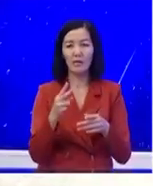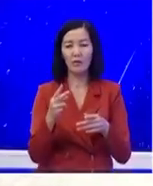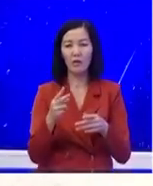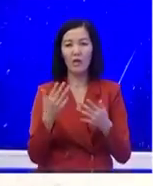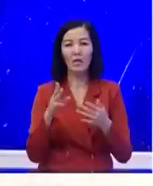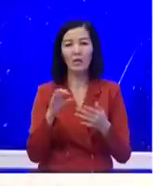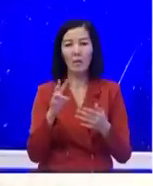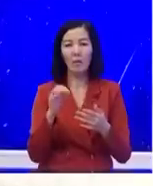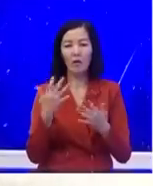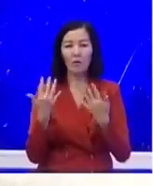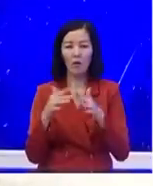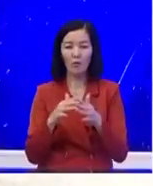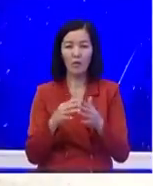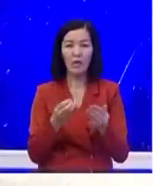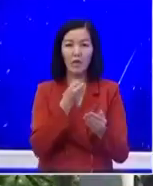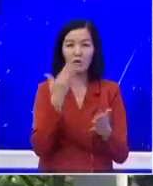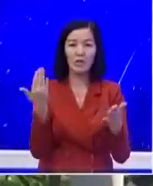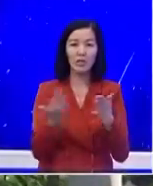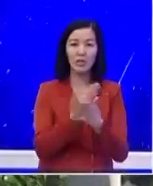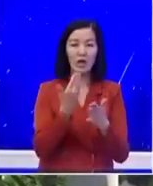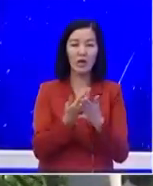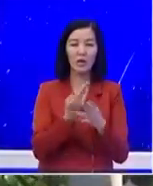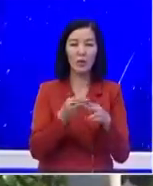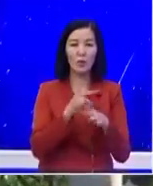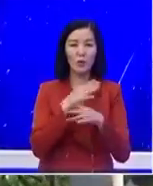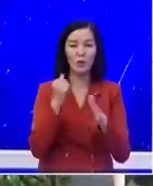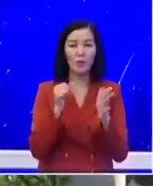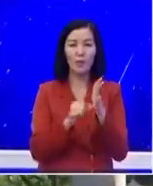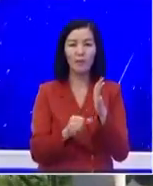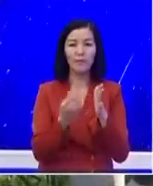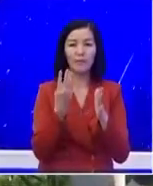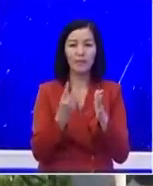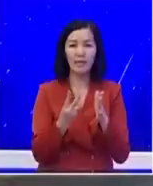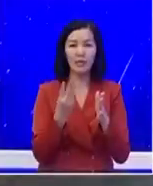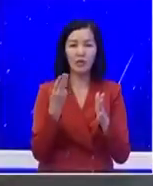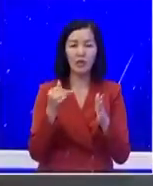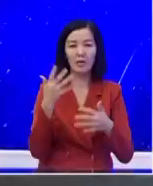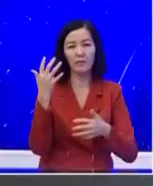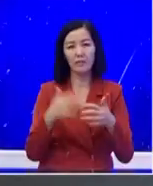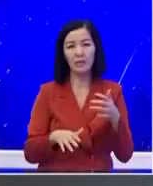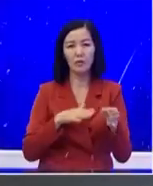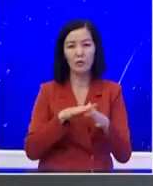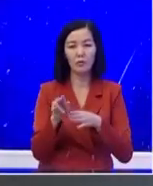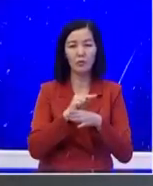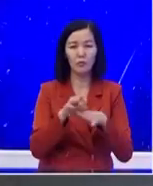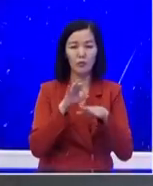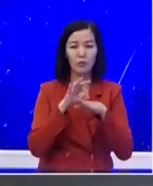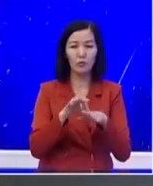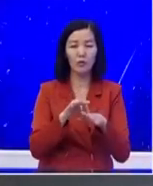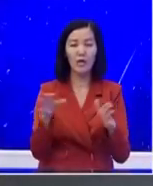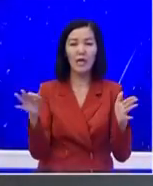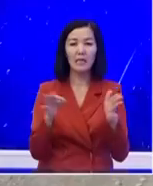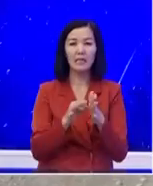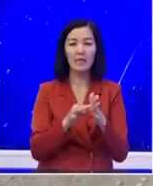Жалпы биыл сарғандықтар үшін жақсы жаңалық көп. Аудан бойынша 62 шақырым жолға орташа және ағымды жөндеу жүргізіледі. Бұл